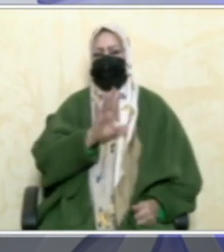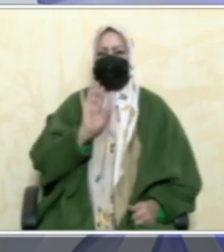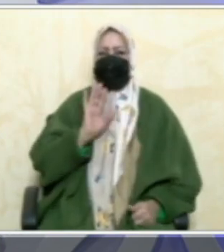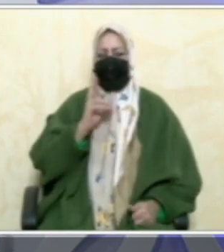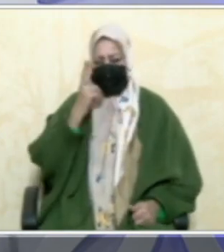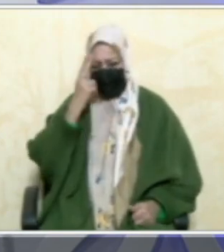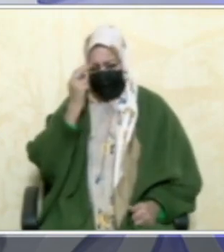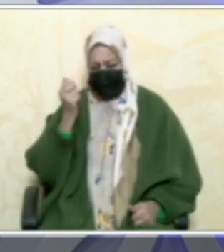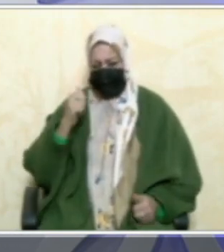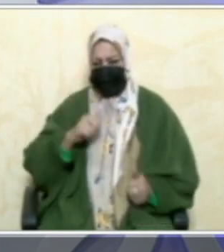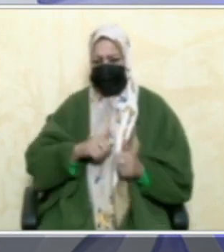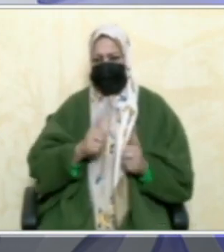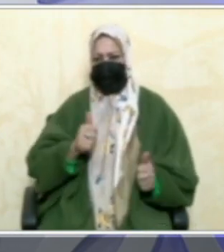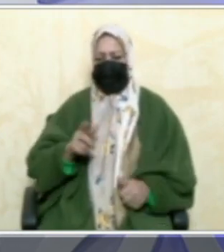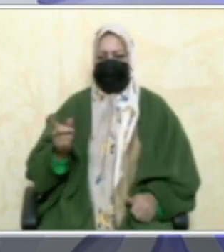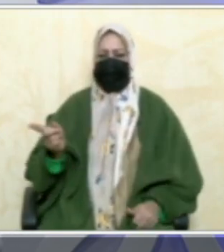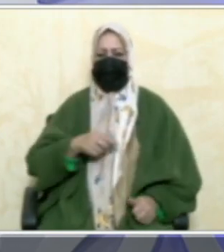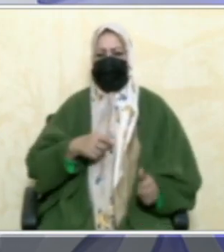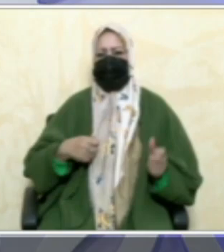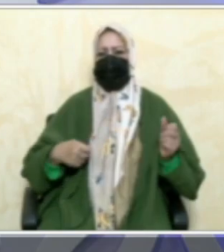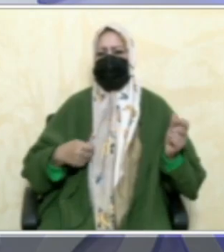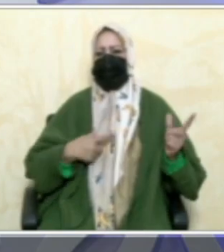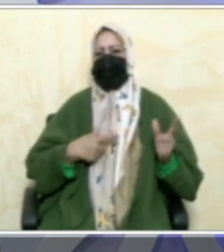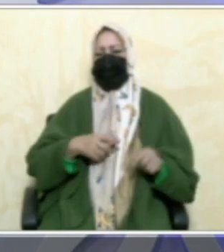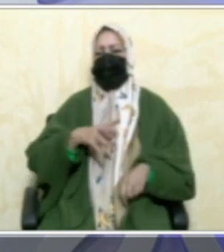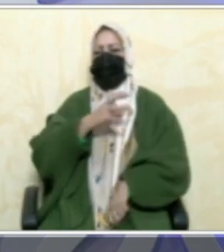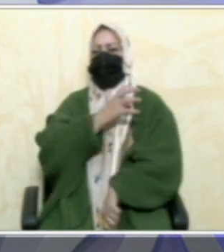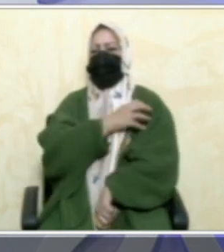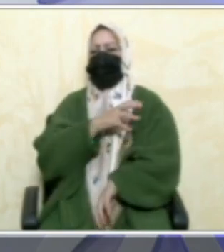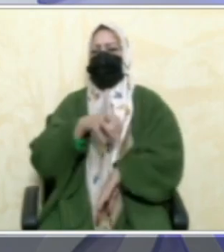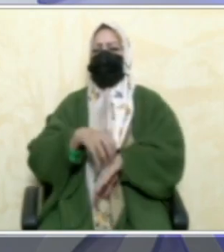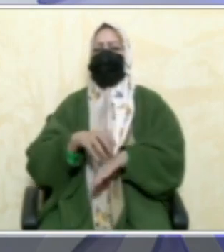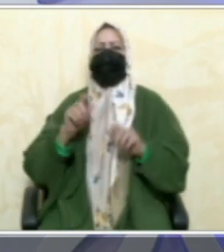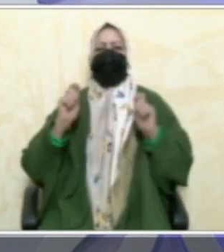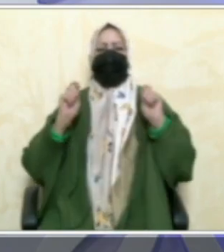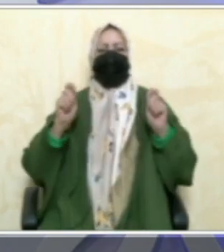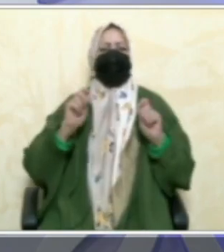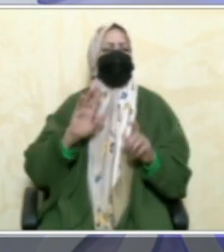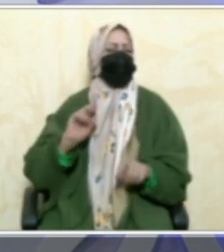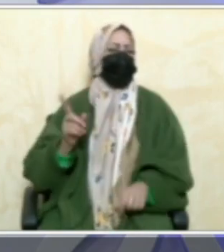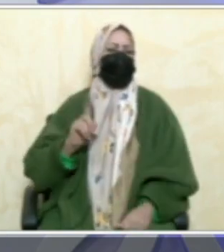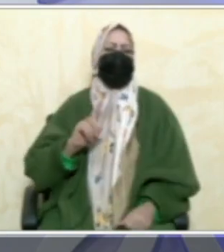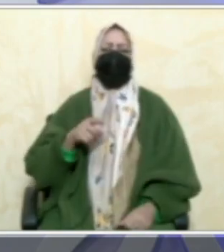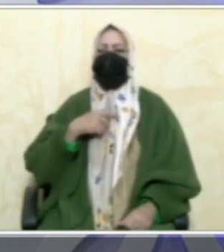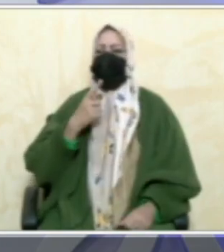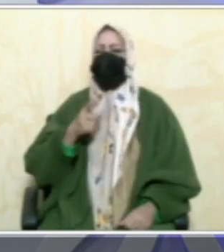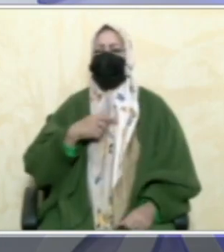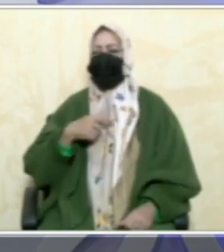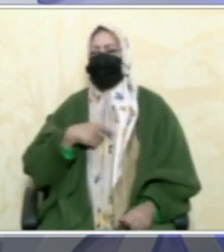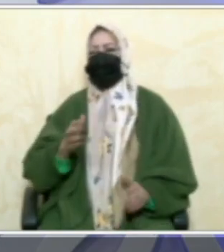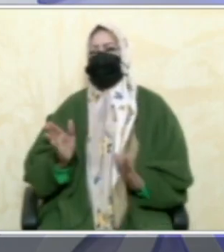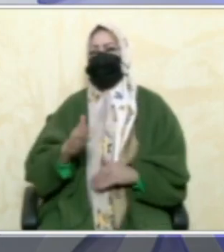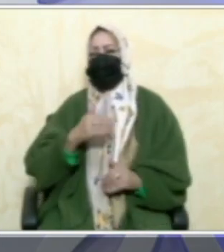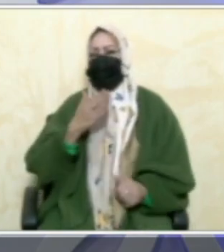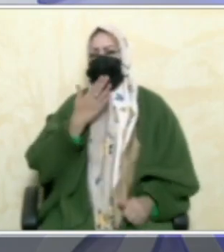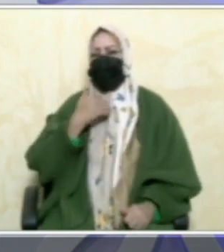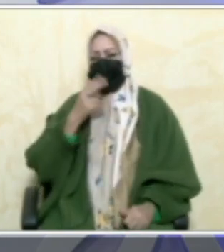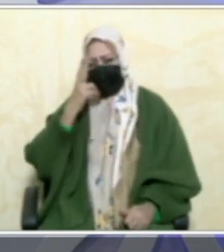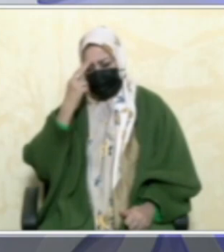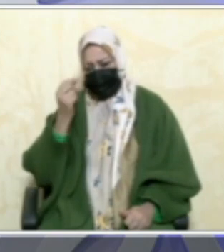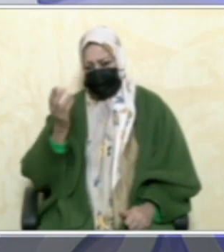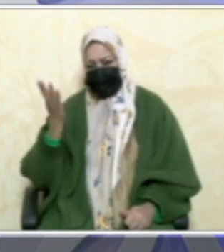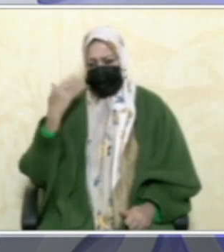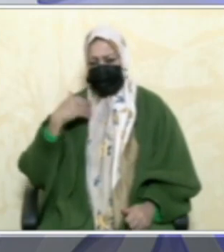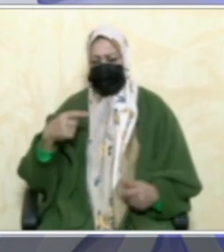قدس ولا تحرير ولا غير الكلام هذا، زي الحرب اللي فاتت متاع رمضان أو قبل